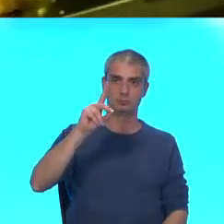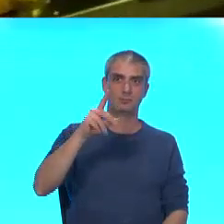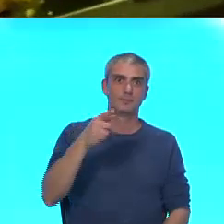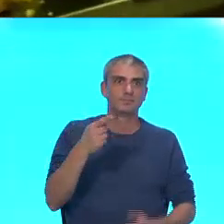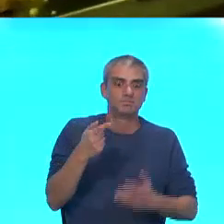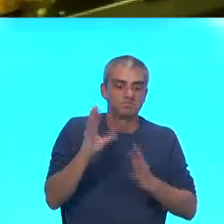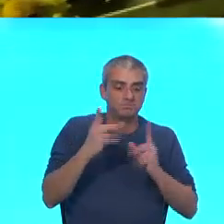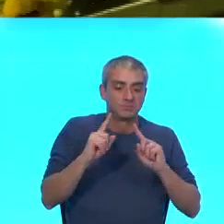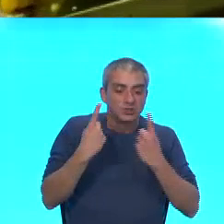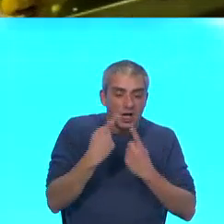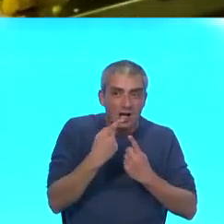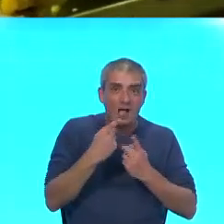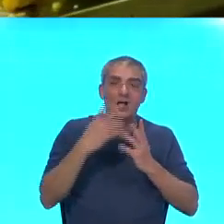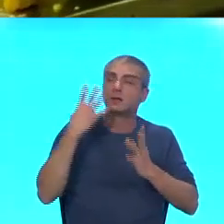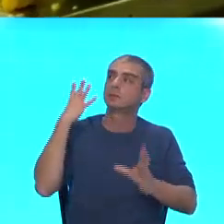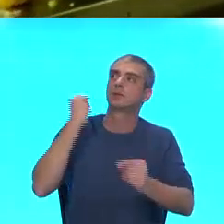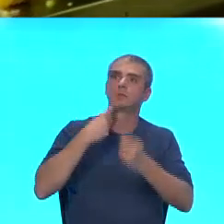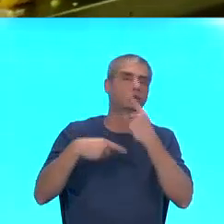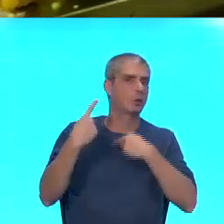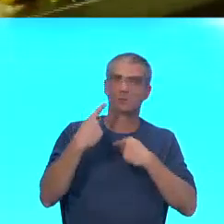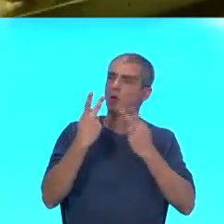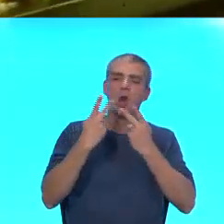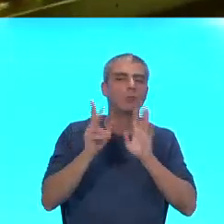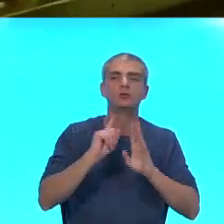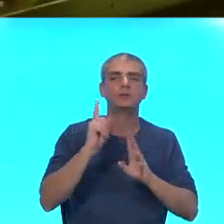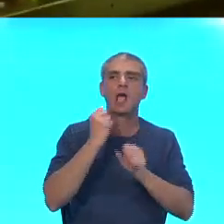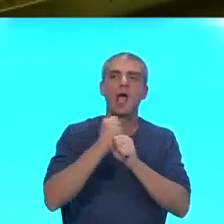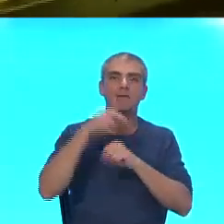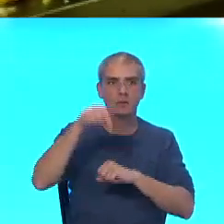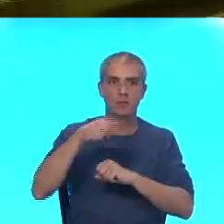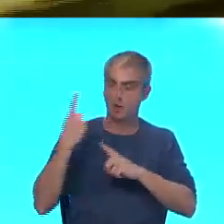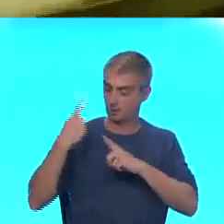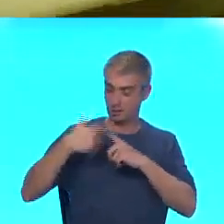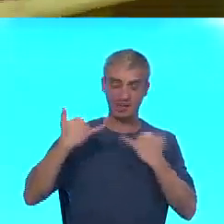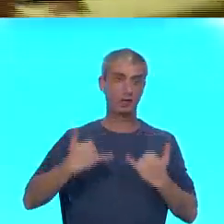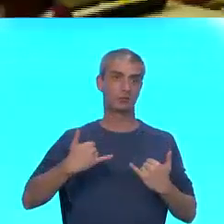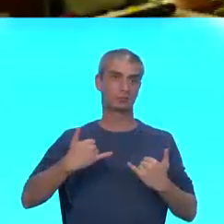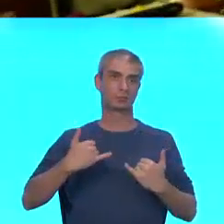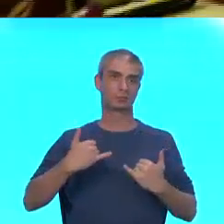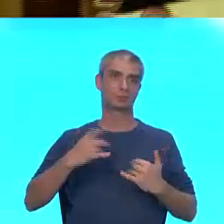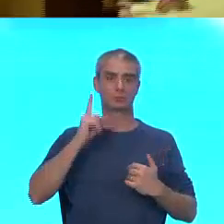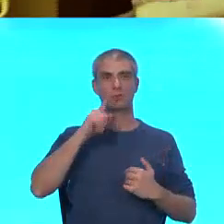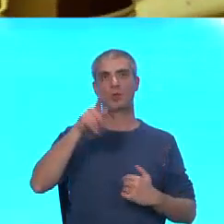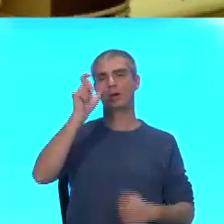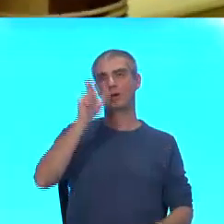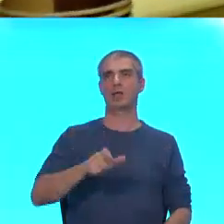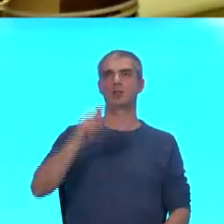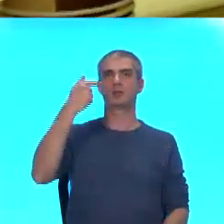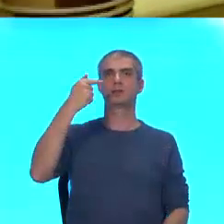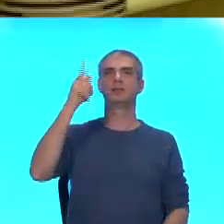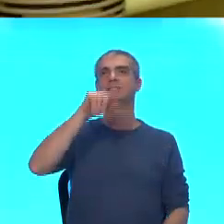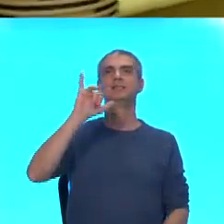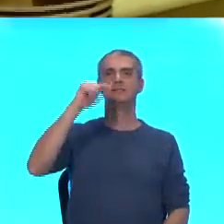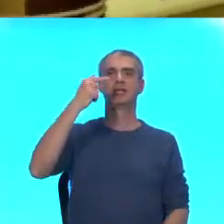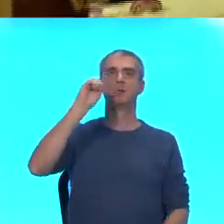מה שקרה זה שבמשך שנים, לא משנה מי עבד פה עד עצם היום הזה, קראו לו אדון